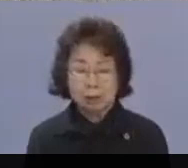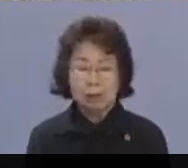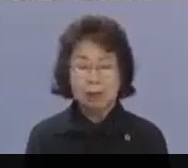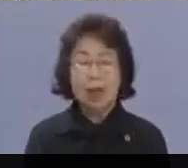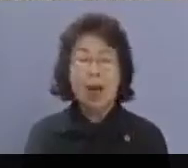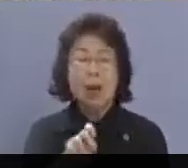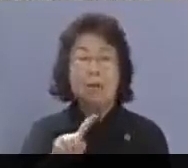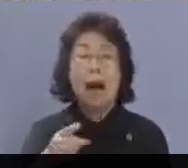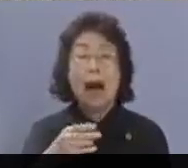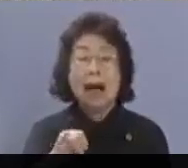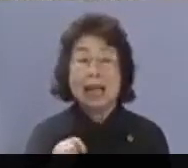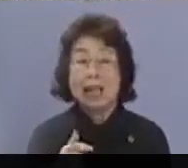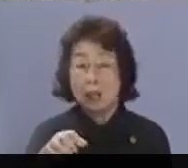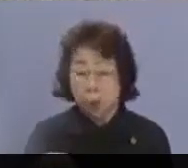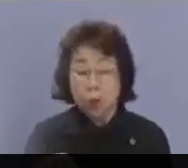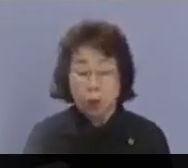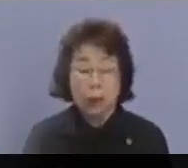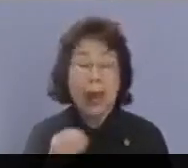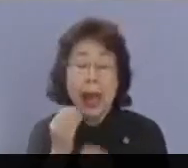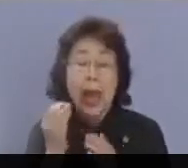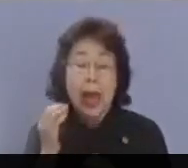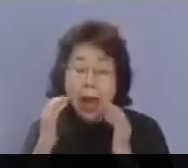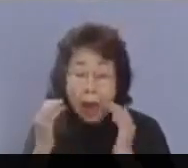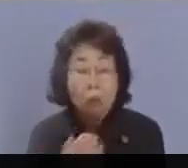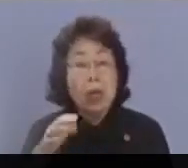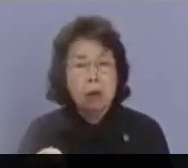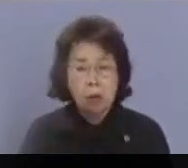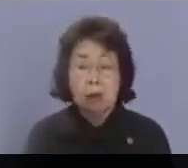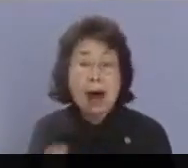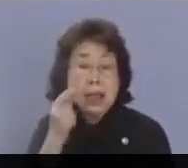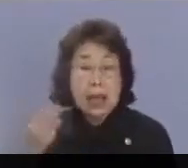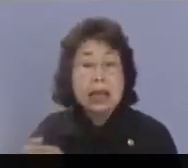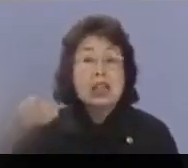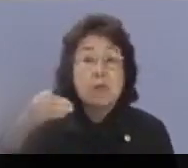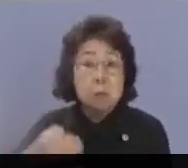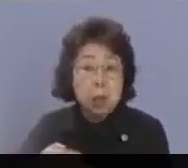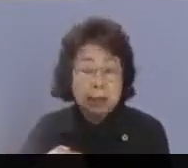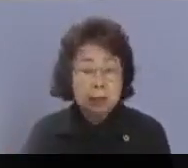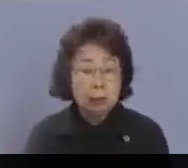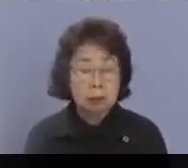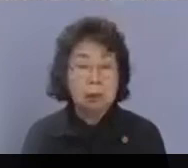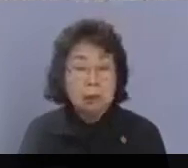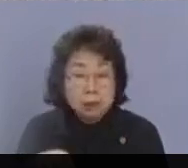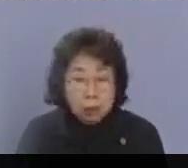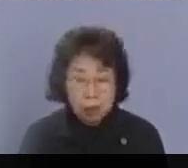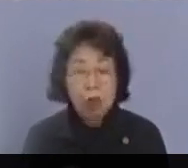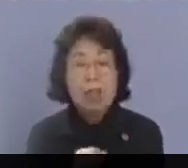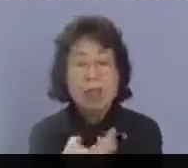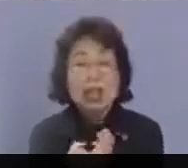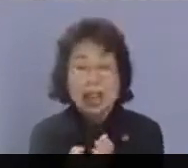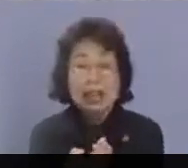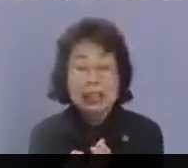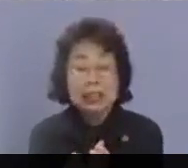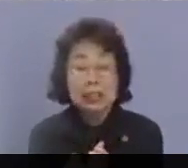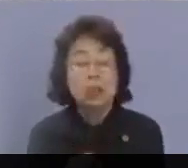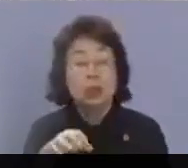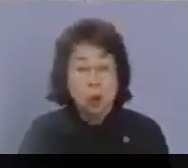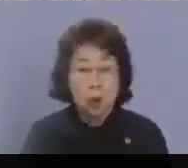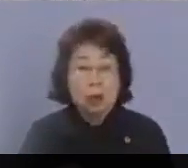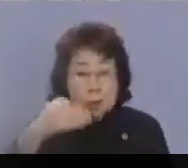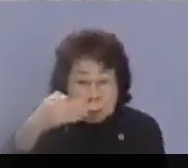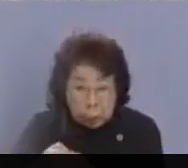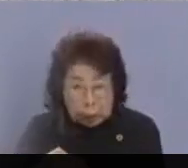마린시티에 자리 잡고 있는 홈플러스 해운대점, 이곳도 지난달 폐업했습니다. 홈플러스 연산점도 지난 5월